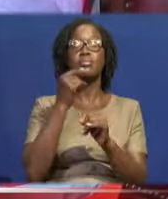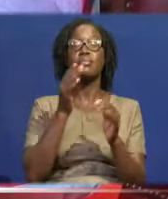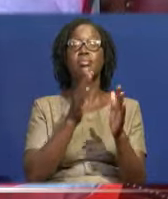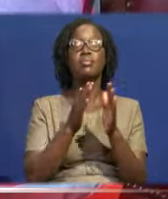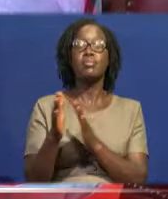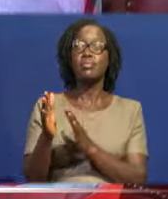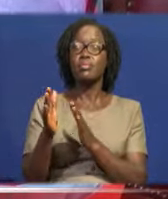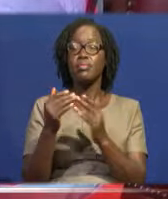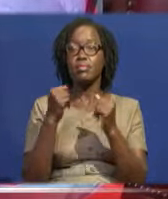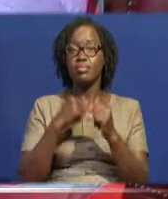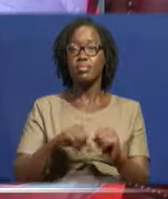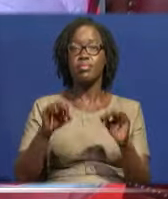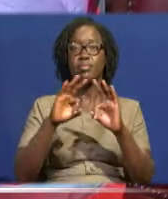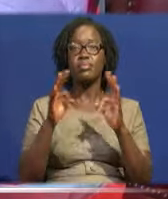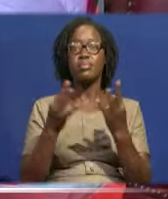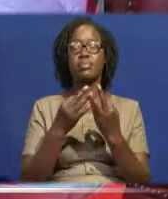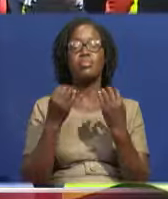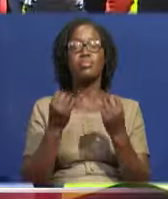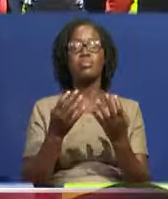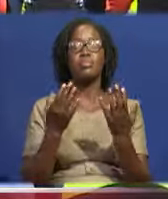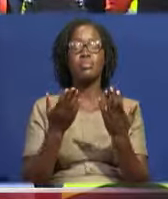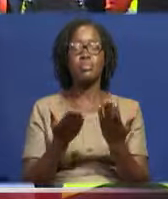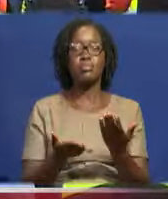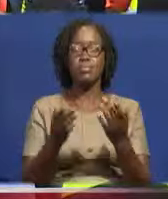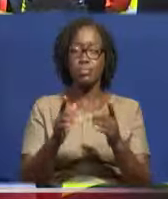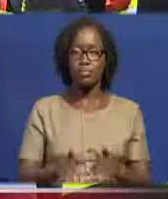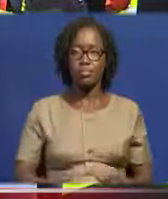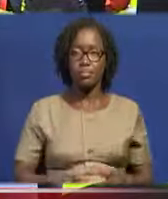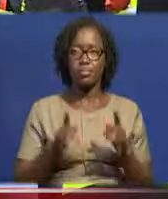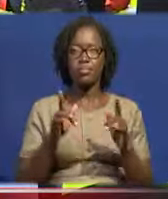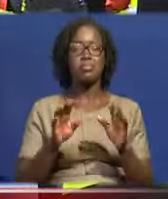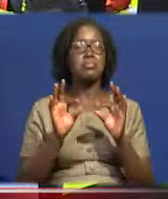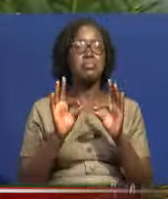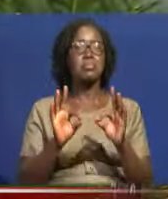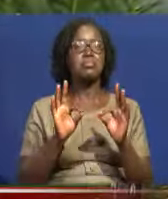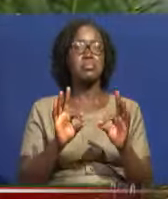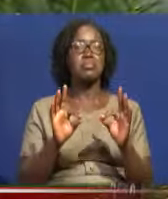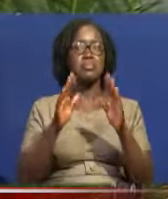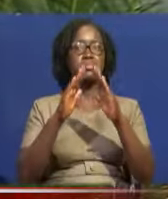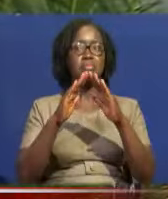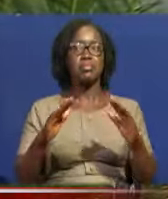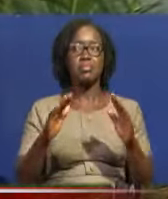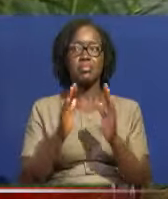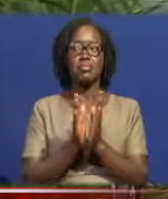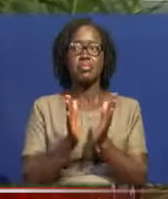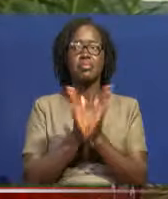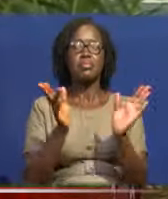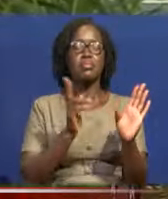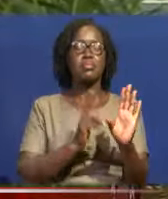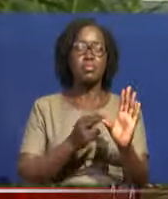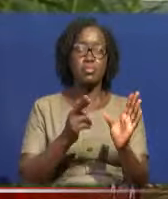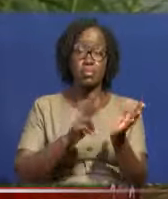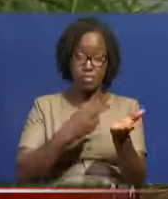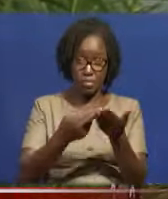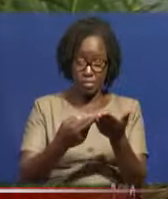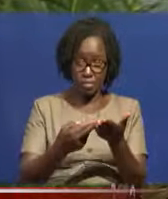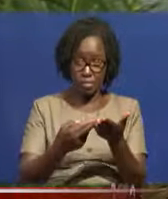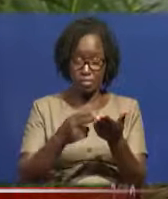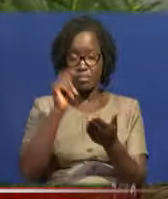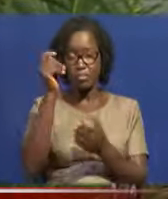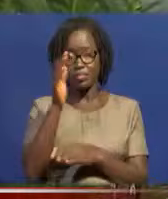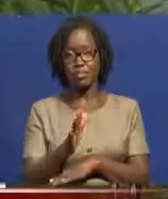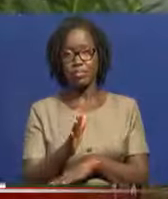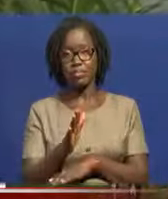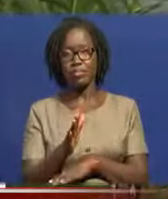huo utawezesha familia nyingi humu nchini kuishi kwenye makazi stahiki. This is public resources.